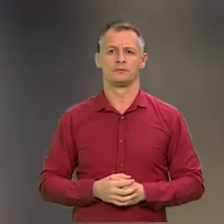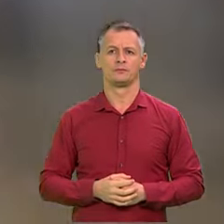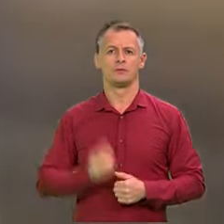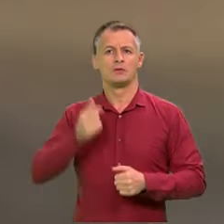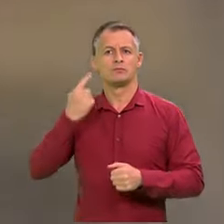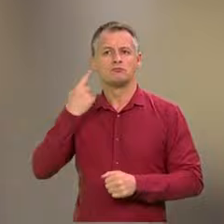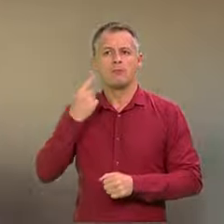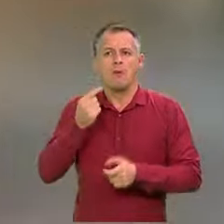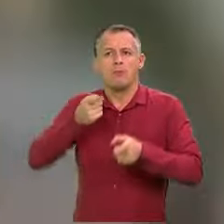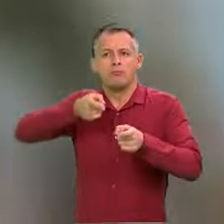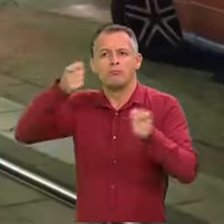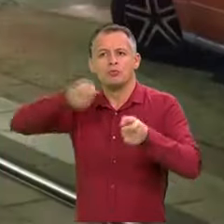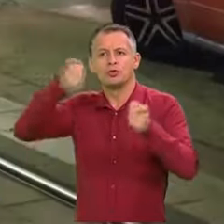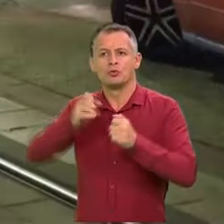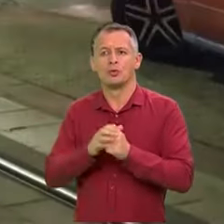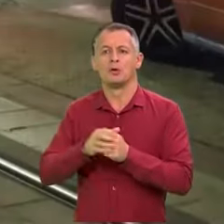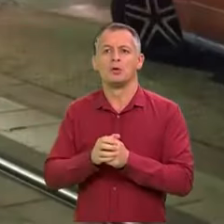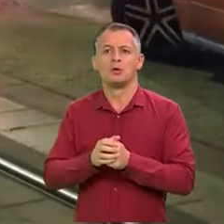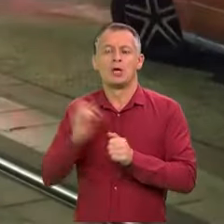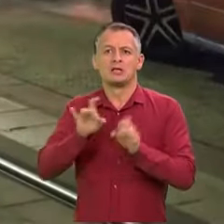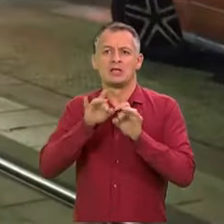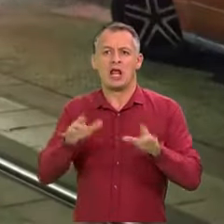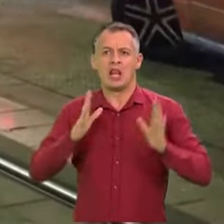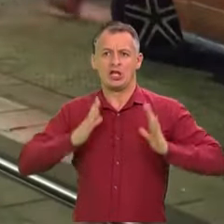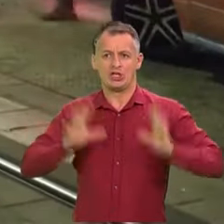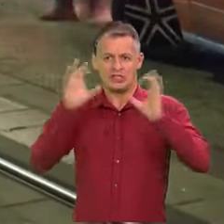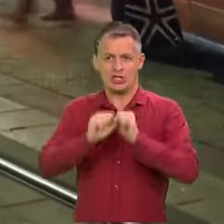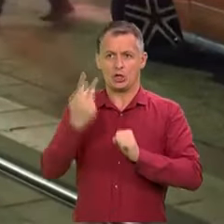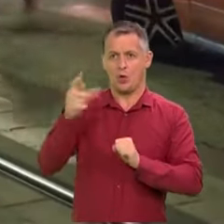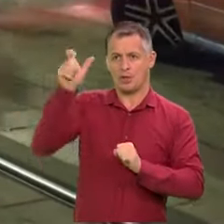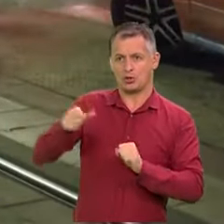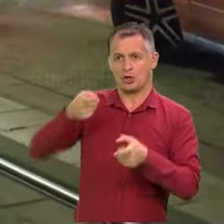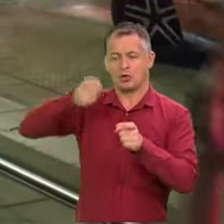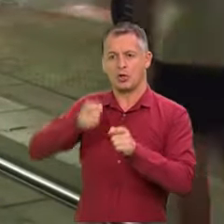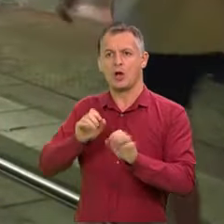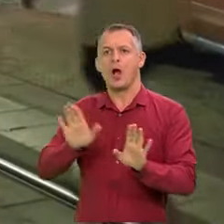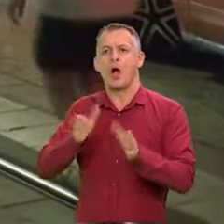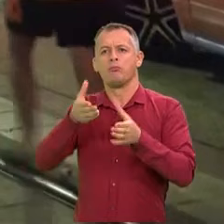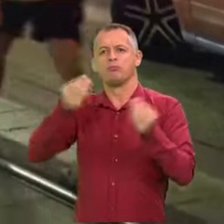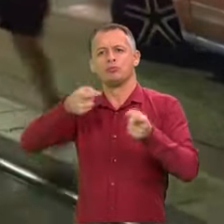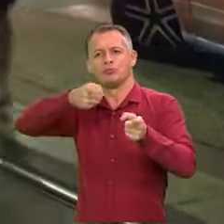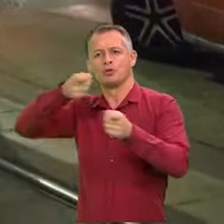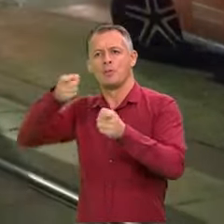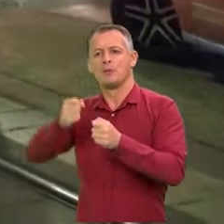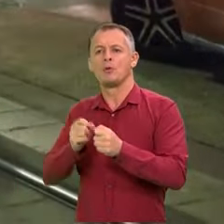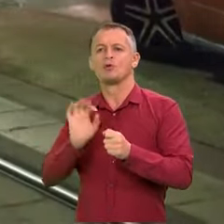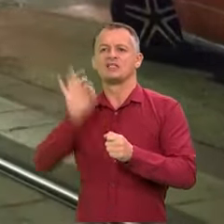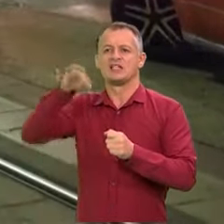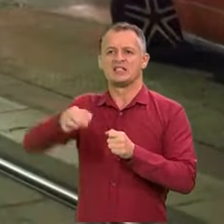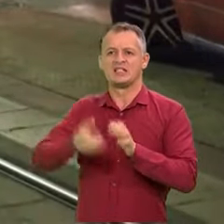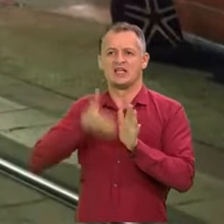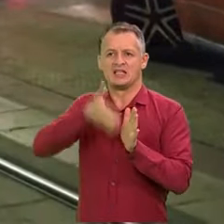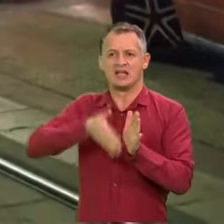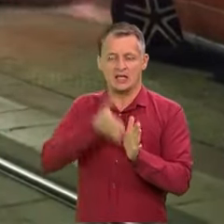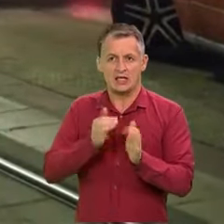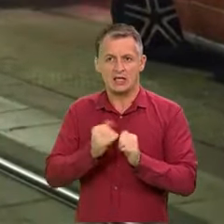Sunetul împușcăturilor a spart liniștea serii. Cel puțin doi bărbați înarmați au deschis focul și au împușcat 10 de oameni lângă o stație de tren.